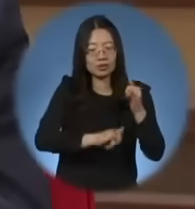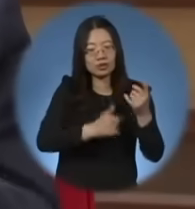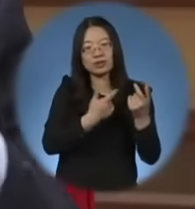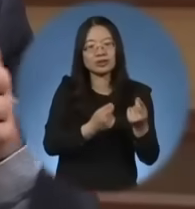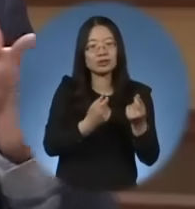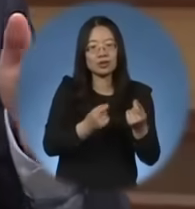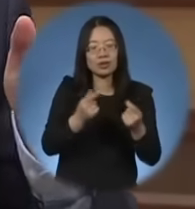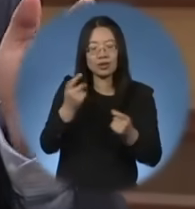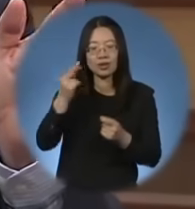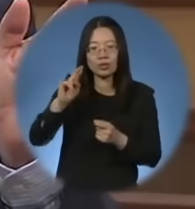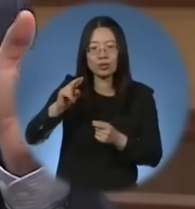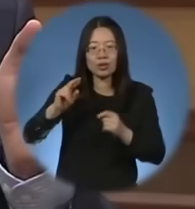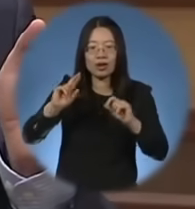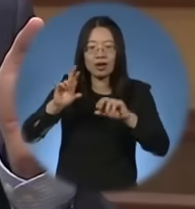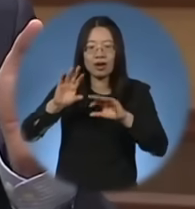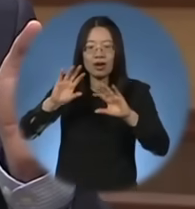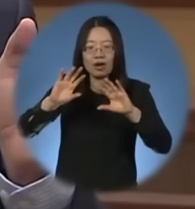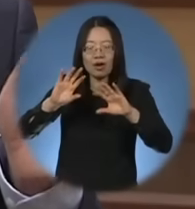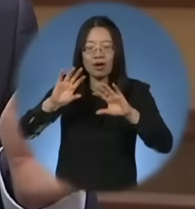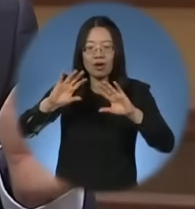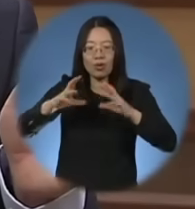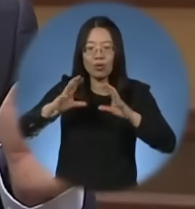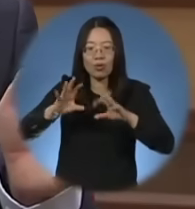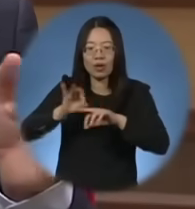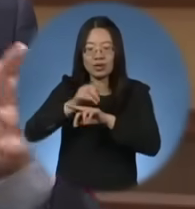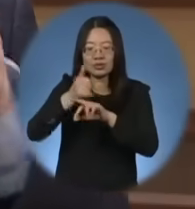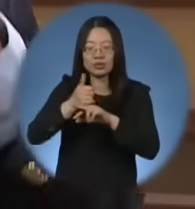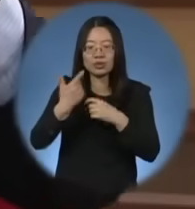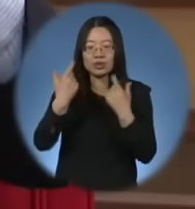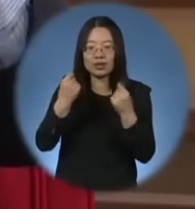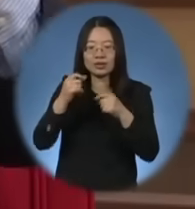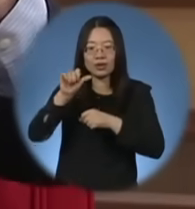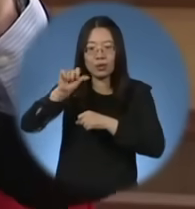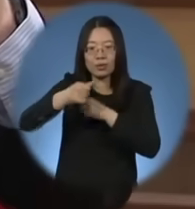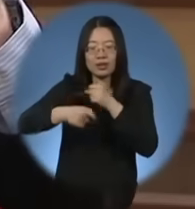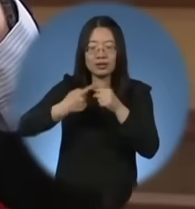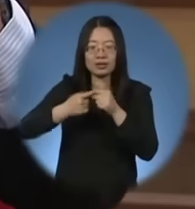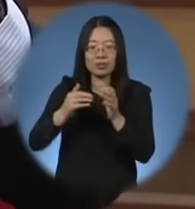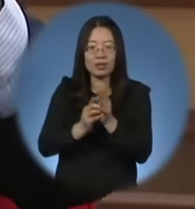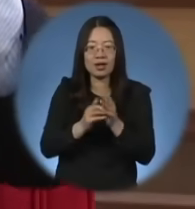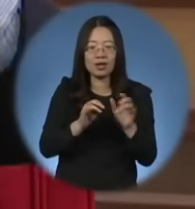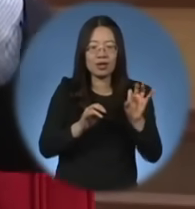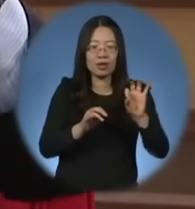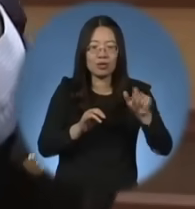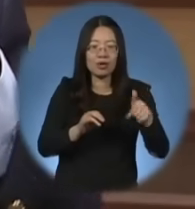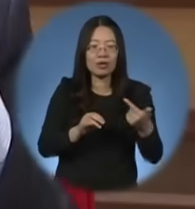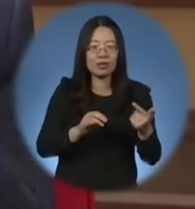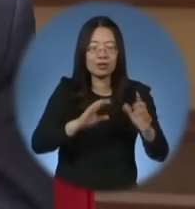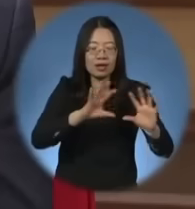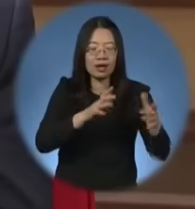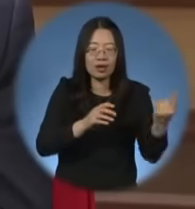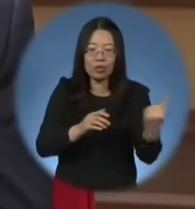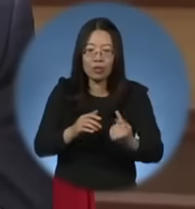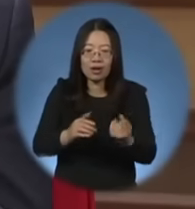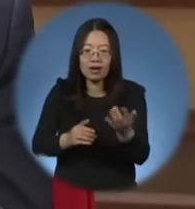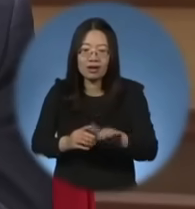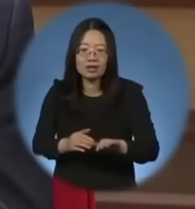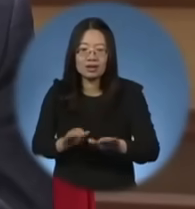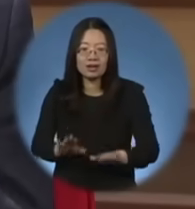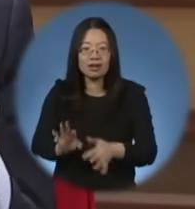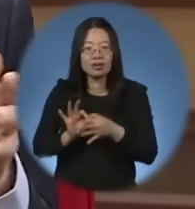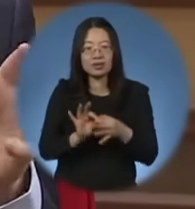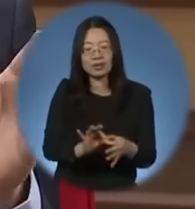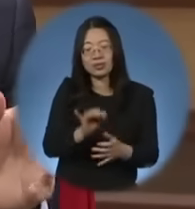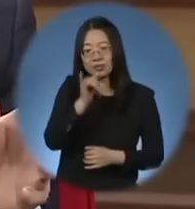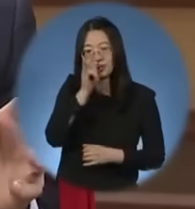그렇고 코리아 왕조도 역시 500년에네 명나라가 저저저 원나라가 들어와서도